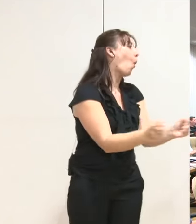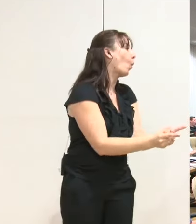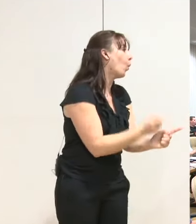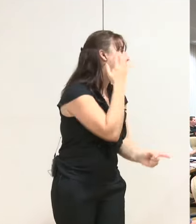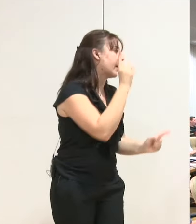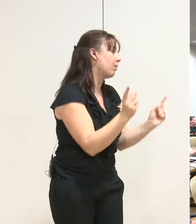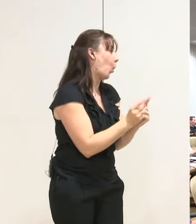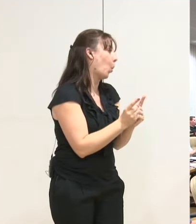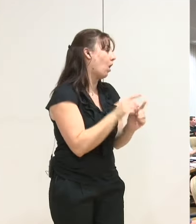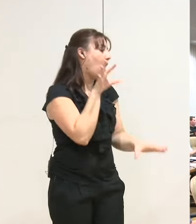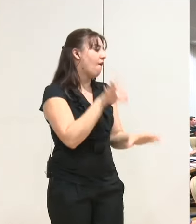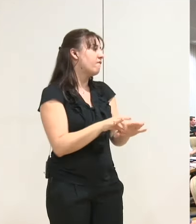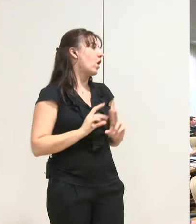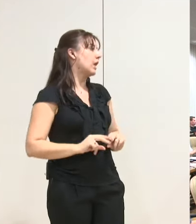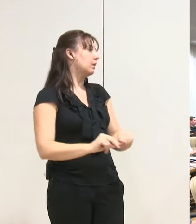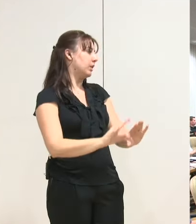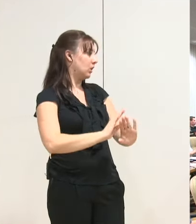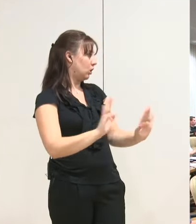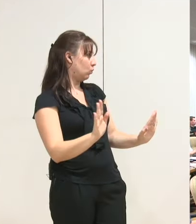fou la